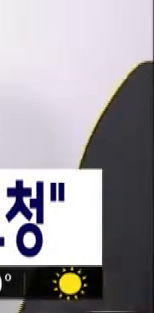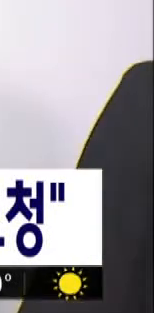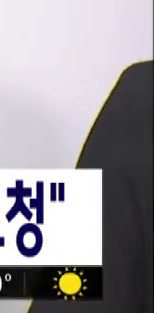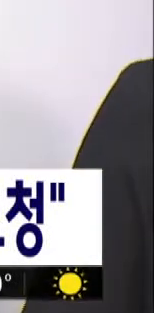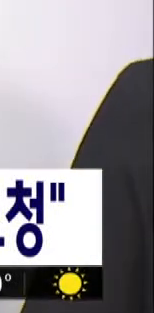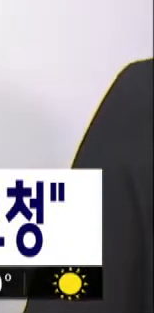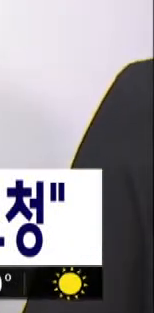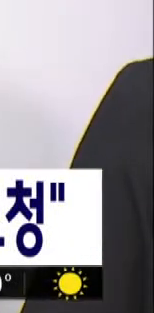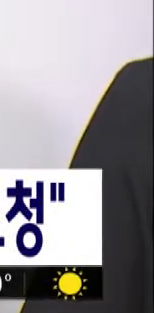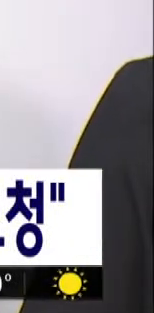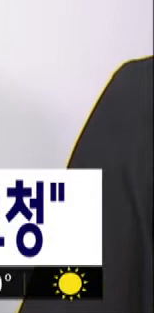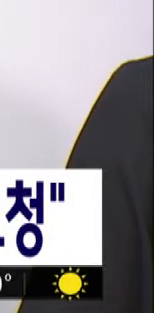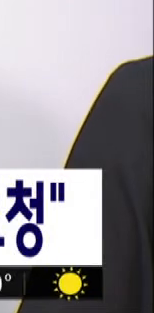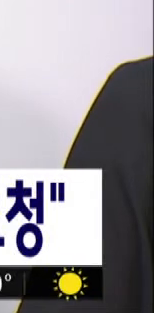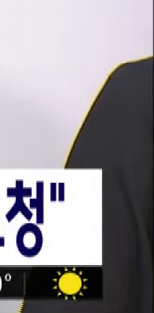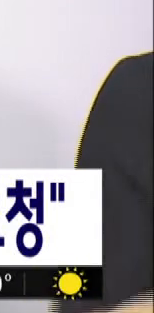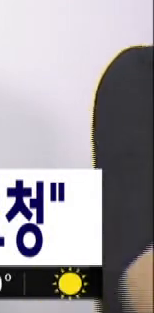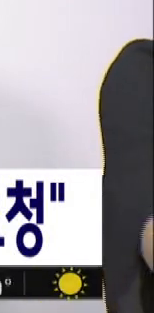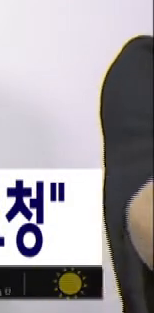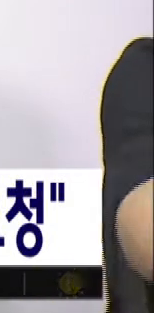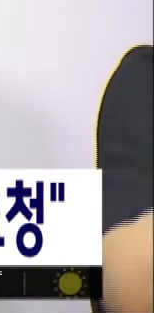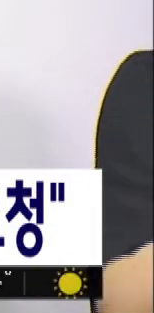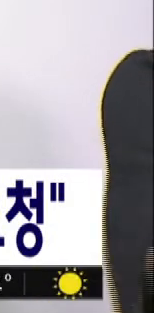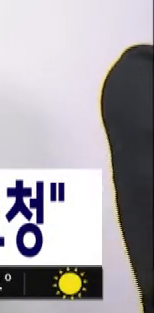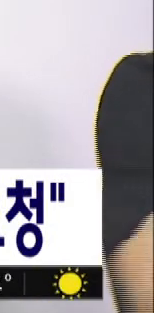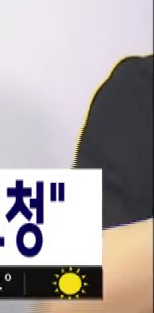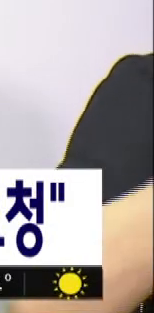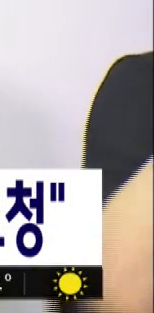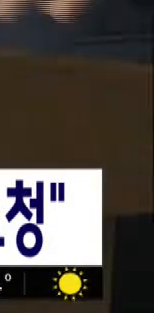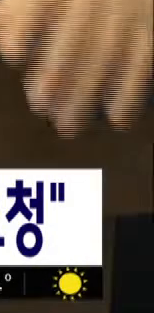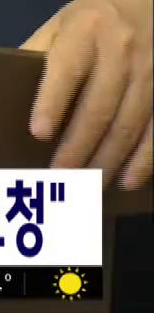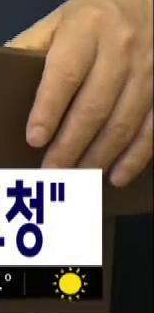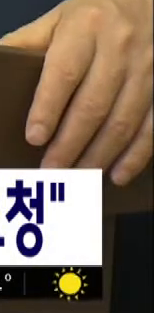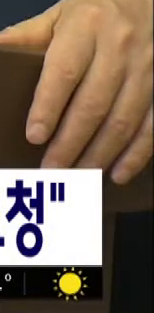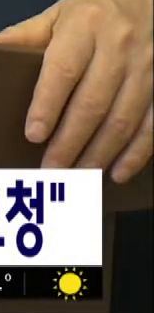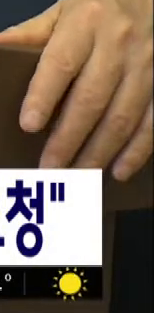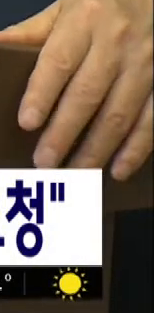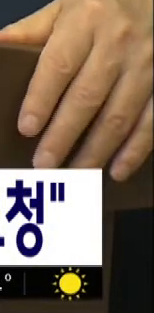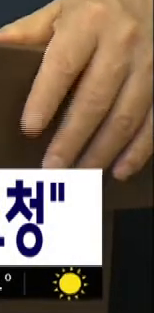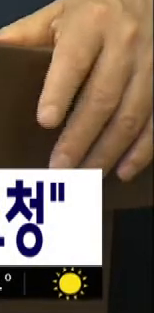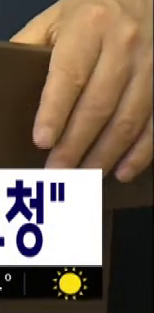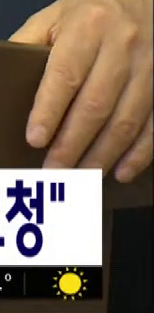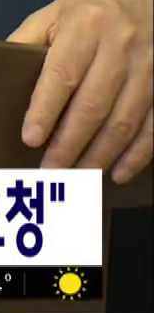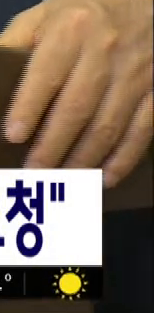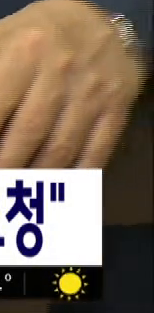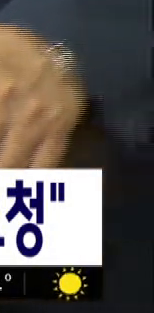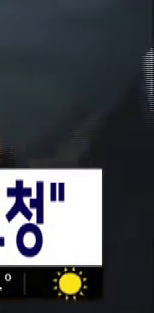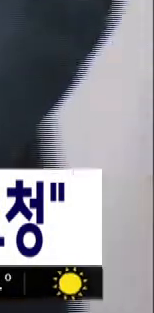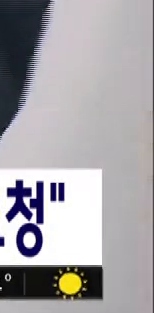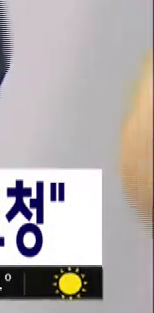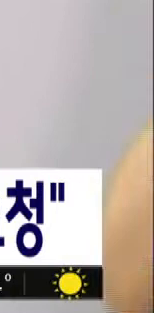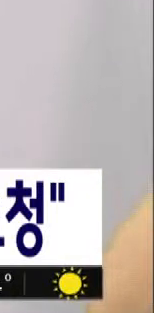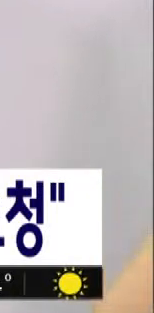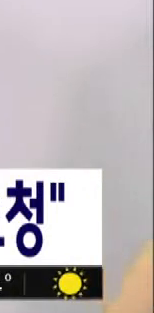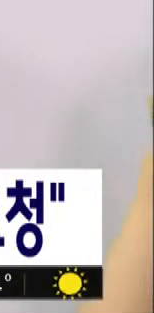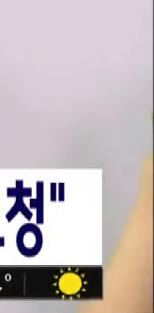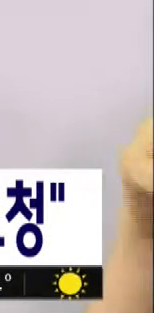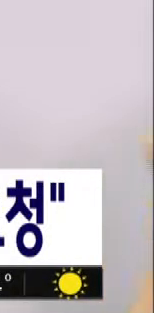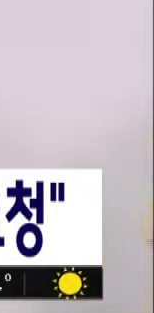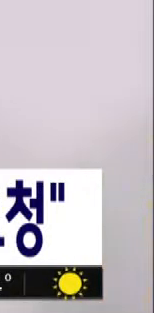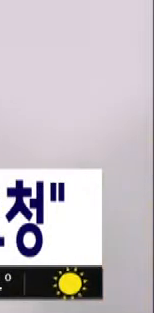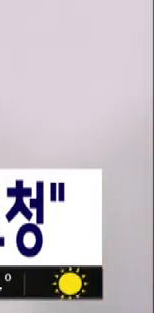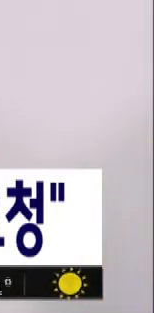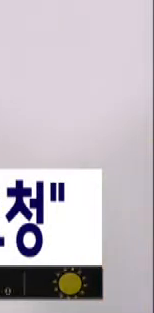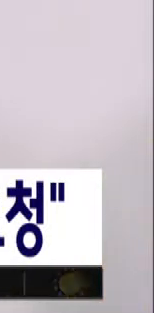국회 세종 의 사당 건립 경제자유구역 재정 등을 차질 없이 실천 해 주길 희망한다 고 밝혔습니다 또